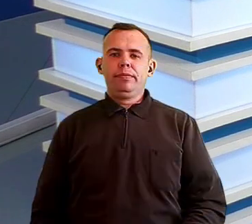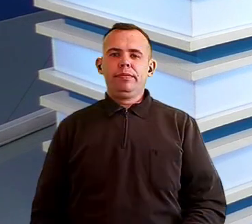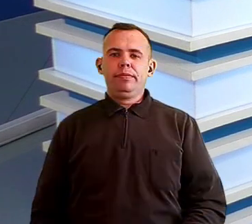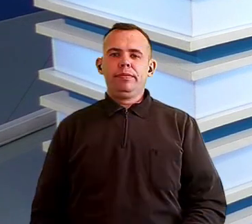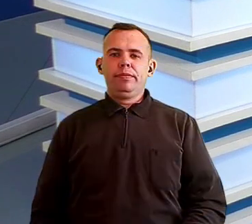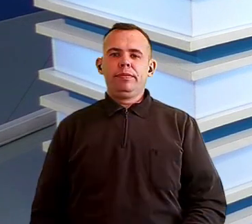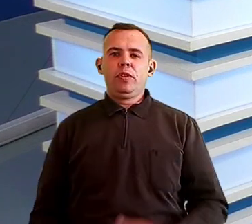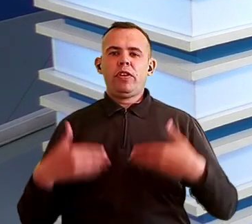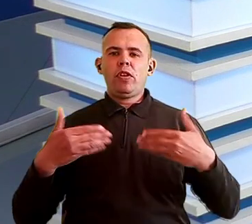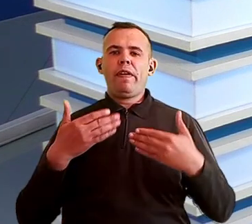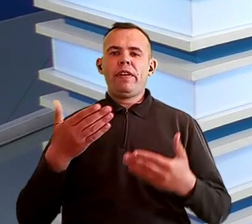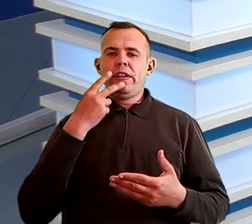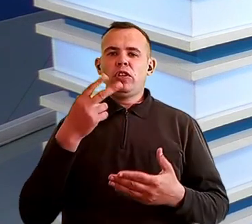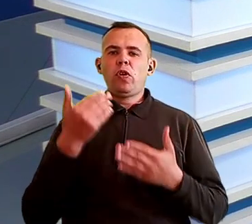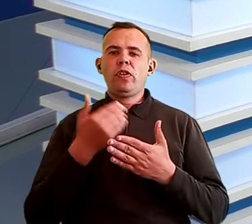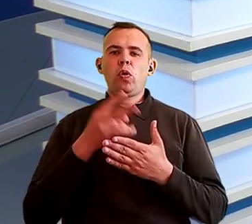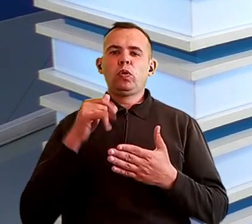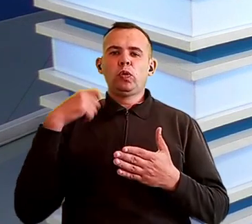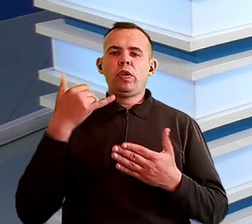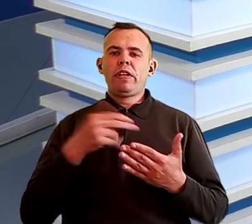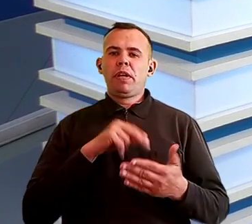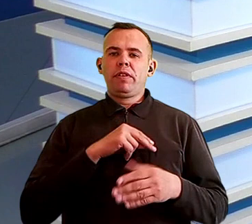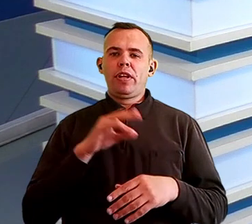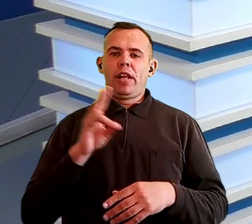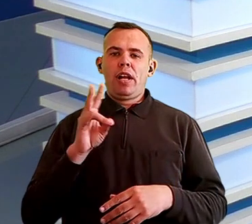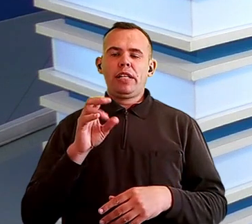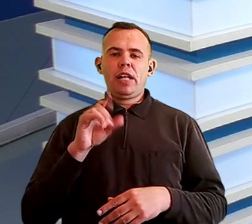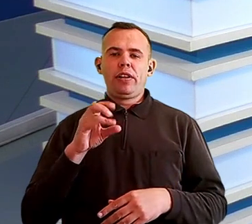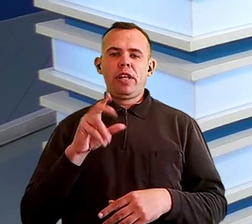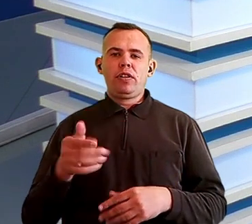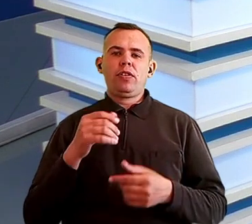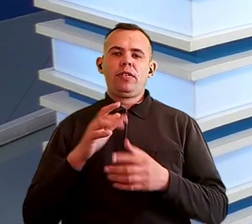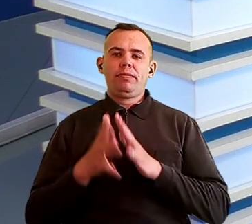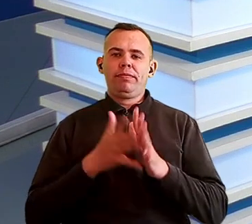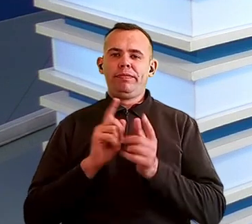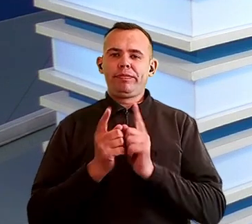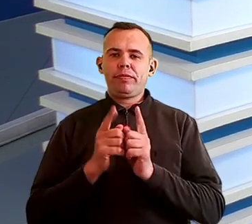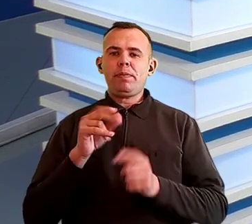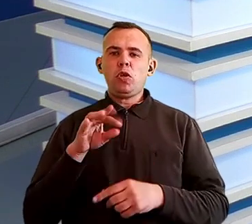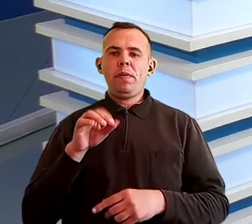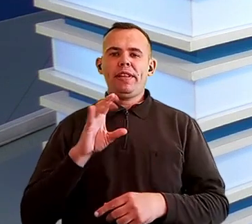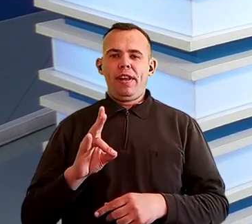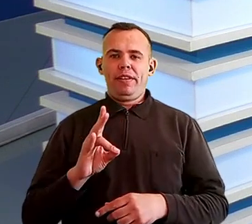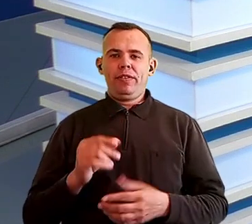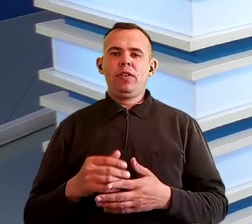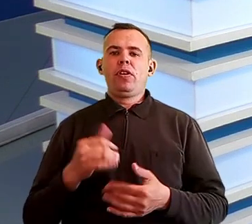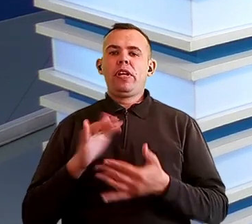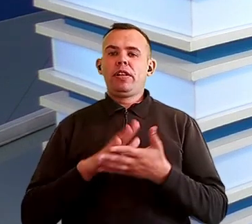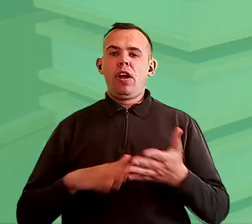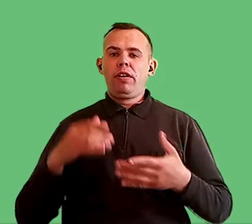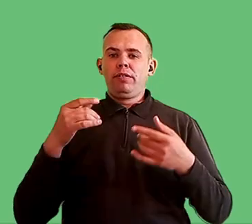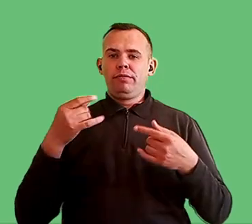Вітаю, ви дивитесь новини. У студії для вас працюють Наталія Старенець, переклад мовою жестів Дмитро Петелін. І далі у випуску дивіться про